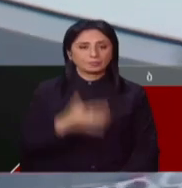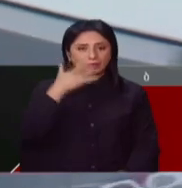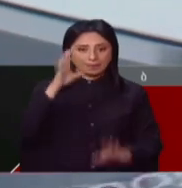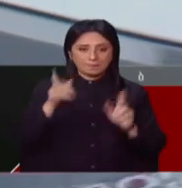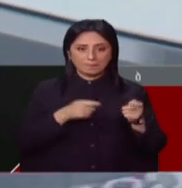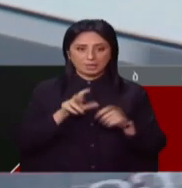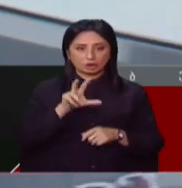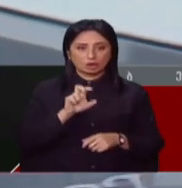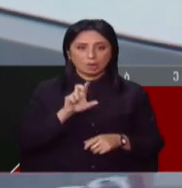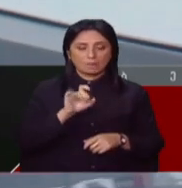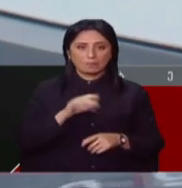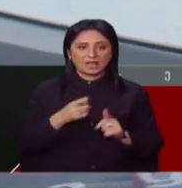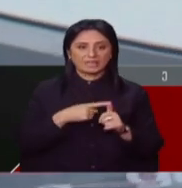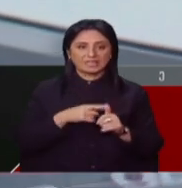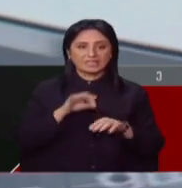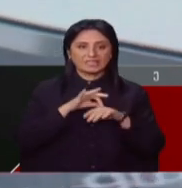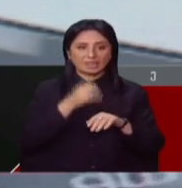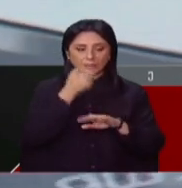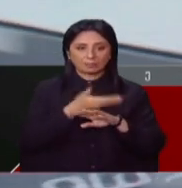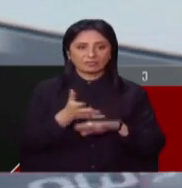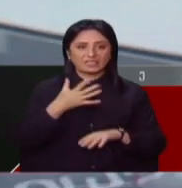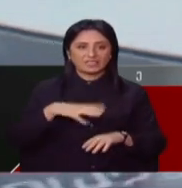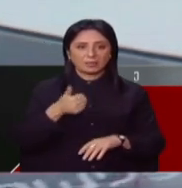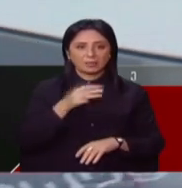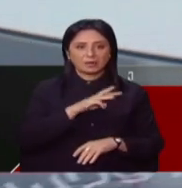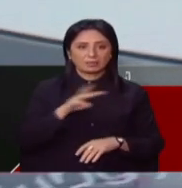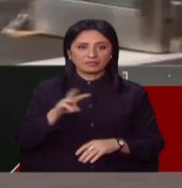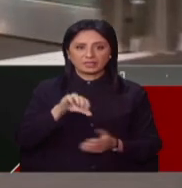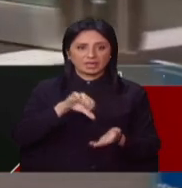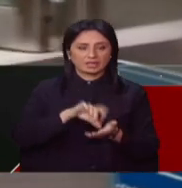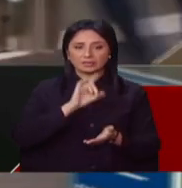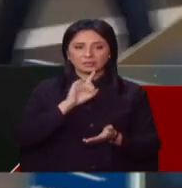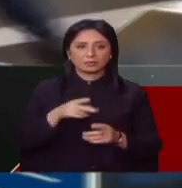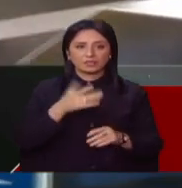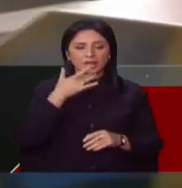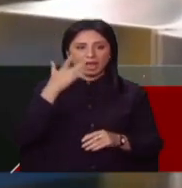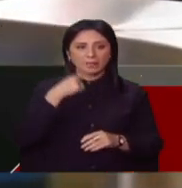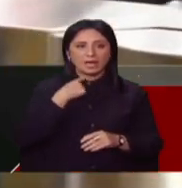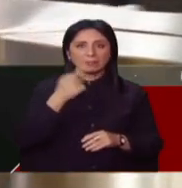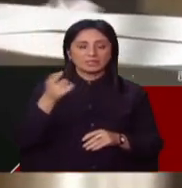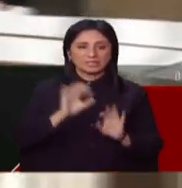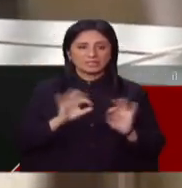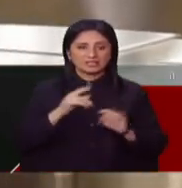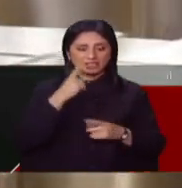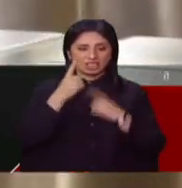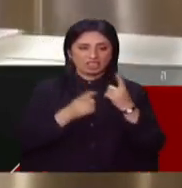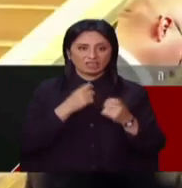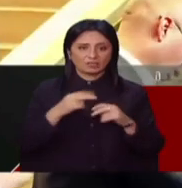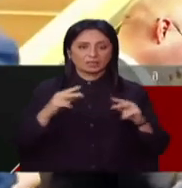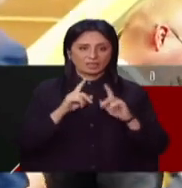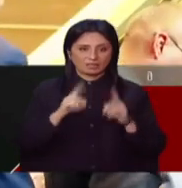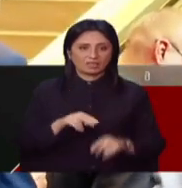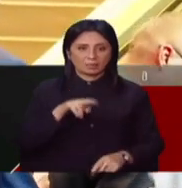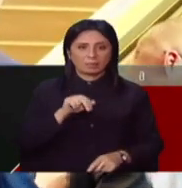Amerikis prezidentis Joe Bidenis sakhelit gamartul miqebas sakartvelos premier-ministri ar daestreba. Amerikis khmis mier gavrtselebuli es informatsia da